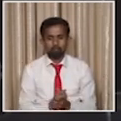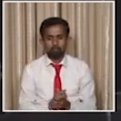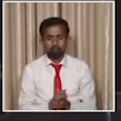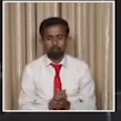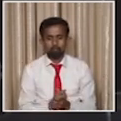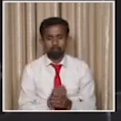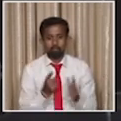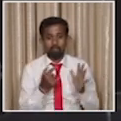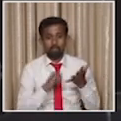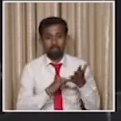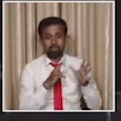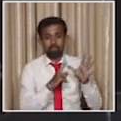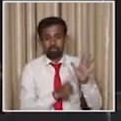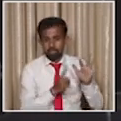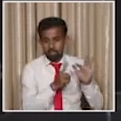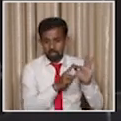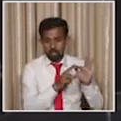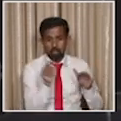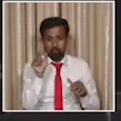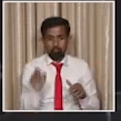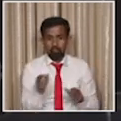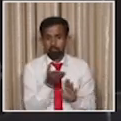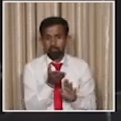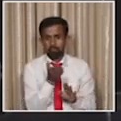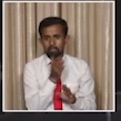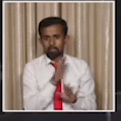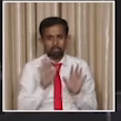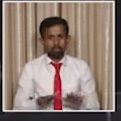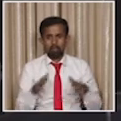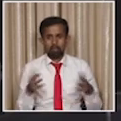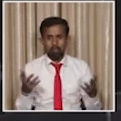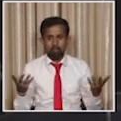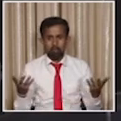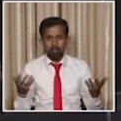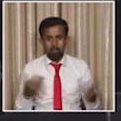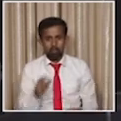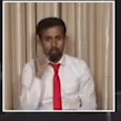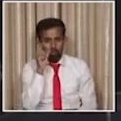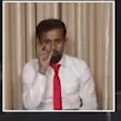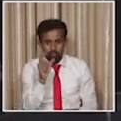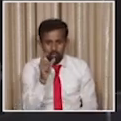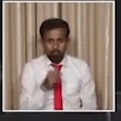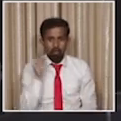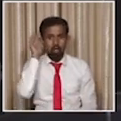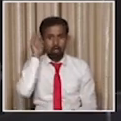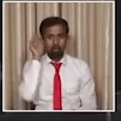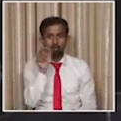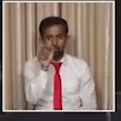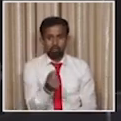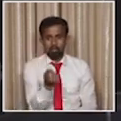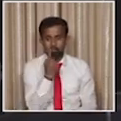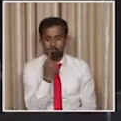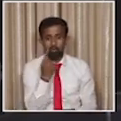මිස්ටර් සලේට මේ එදා හිටපු නෑ කියන කතාව අපි හොයලා බලනකොට අපිට ආරංචි වුණේ ඔබතුමා කිව්වා වගේ